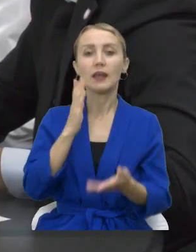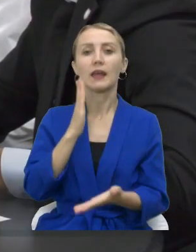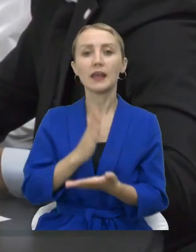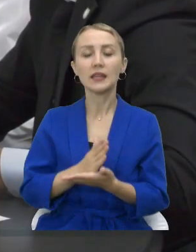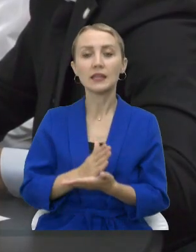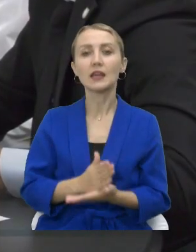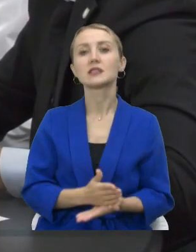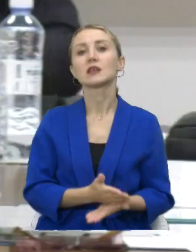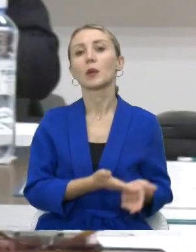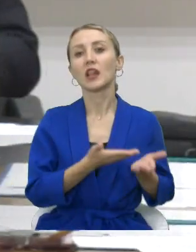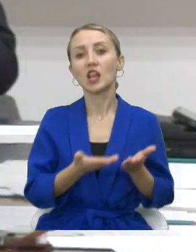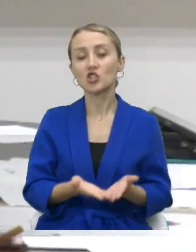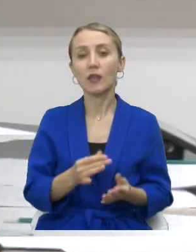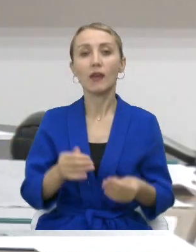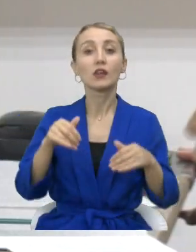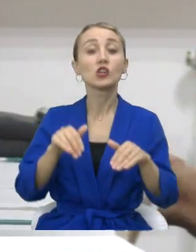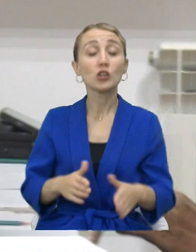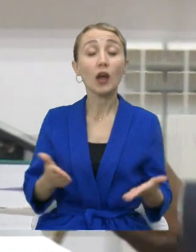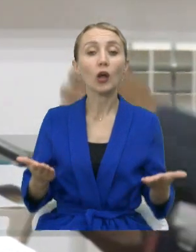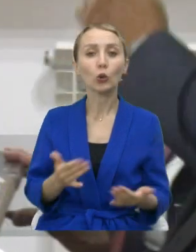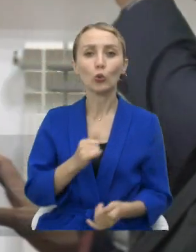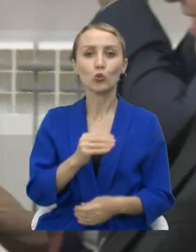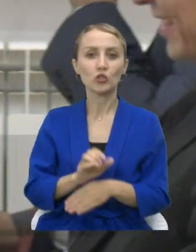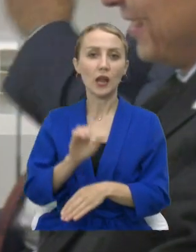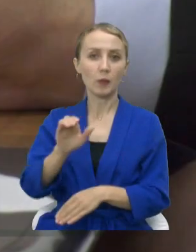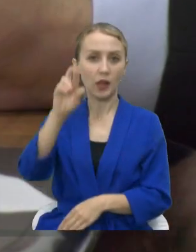соответствующие рекомендации и решения, которые уже отправили в